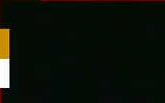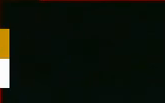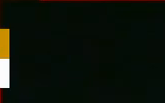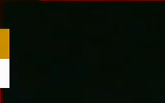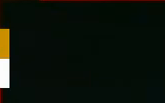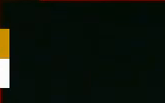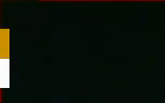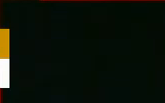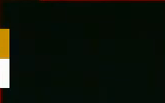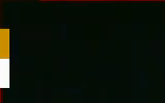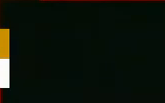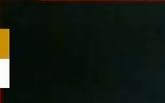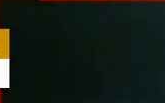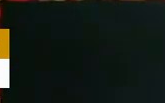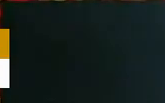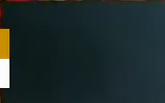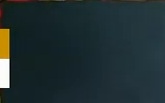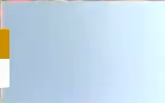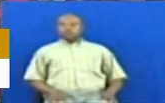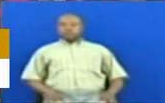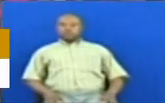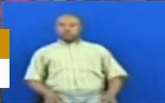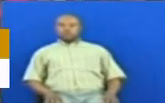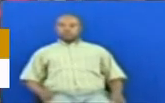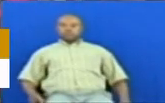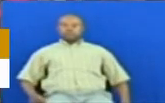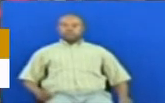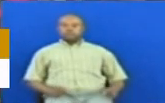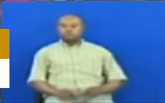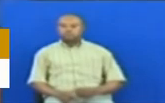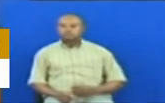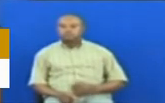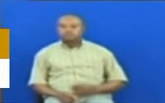sijui kuaje, kwanza mkuiona hiyo B na wote mliangalia bara na Zanzibar.